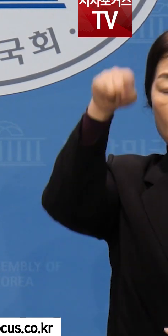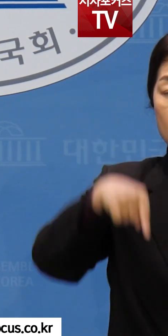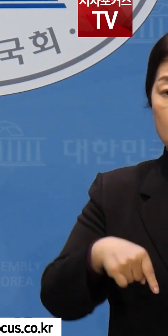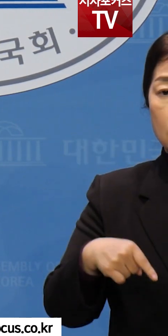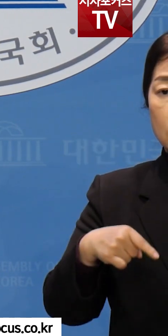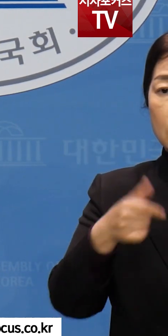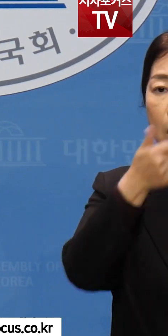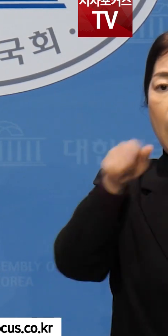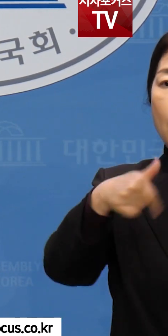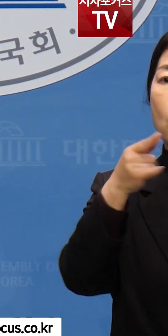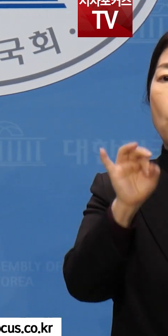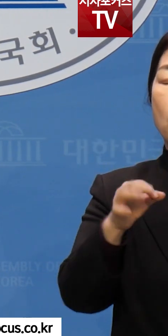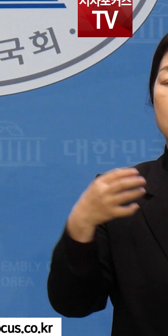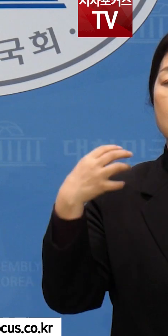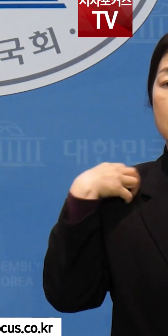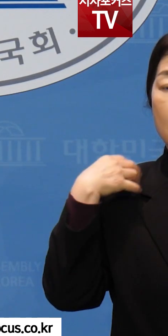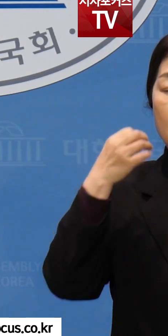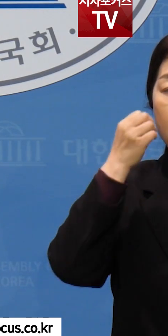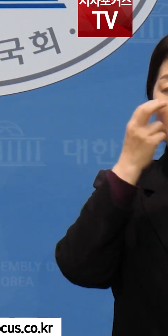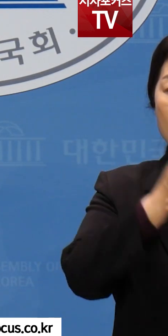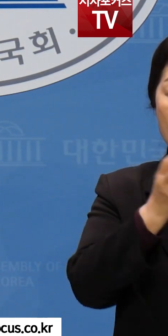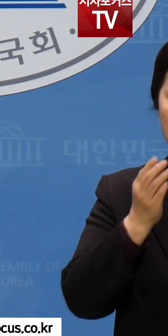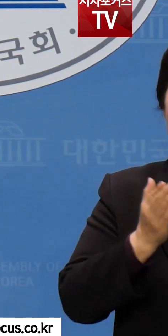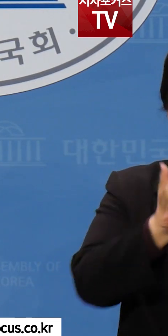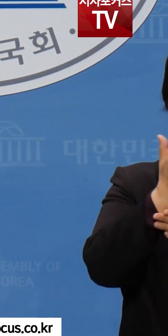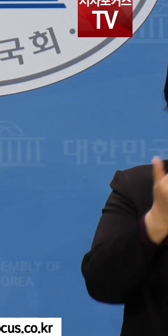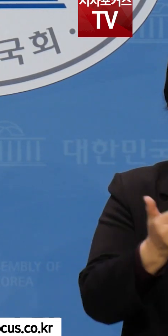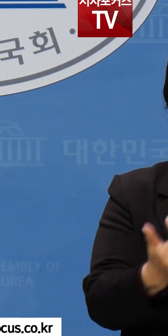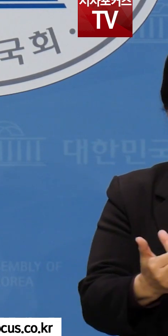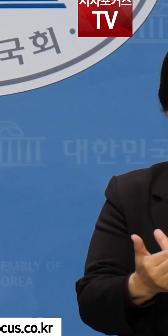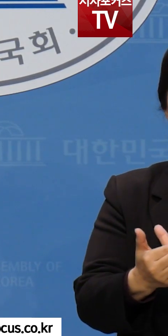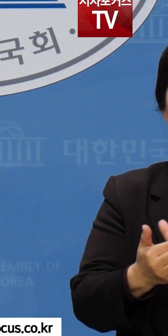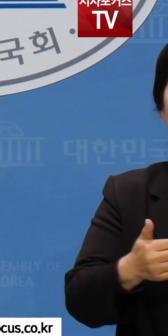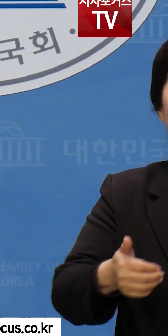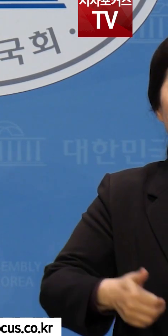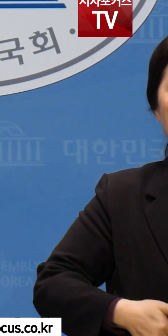우주항공청 법안 통과를 막을 명분은 없습니다.